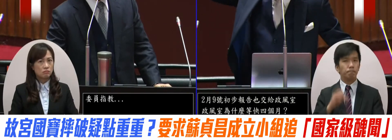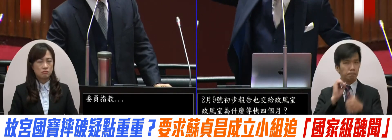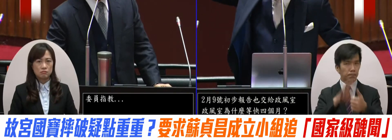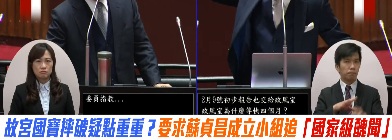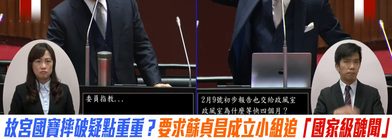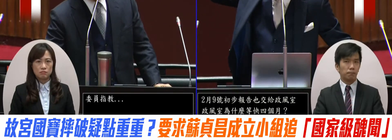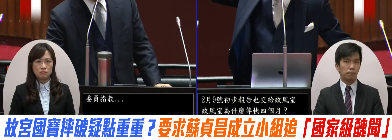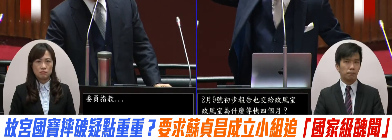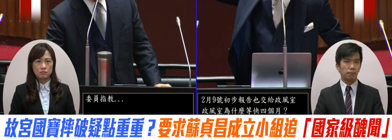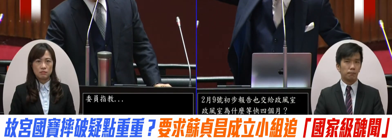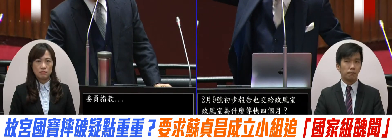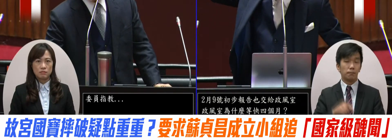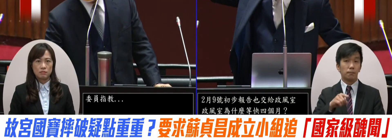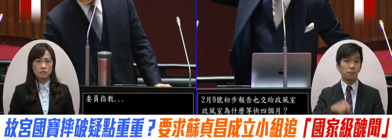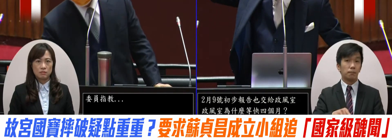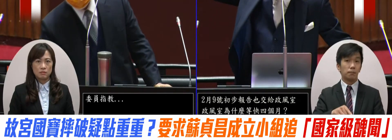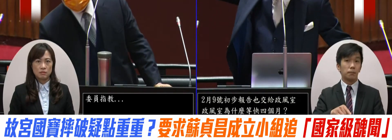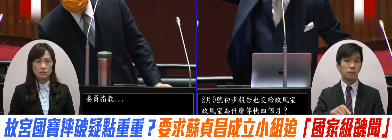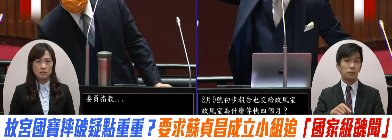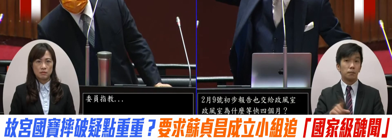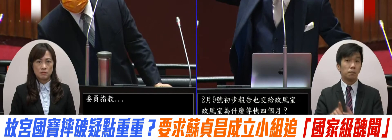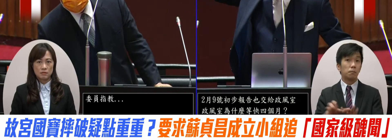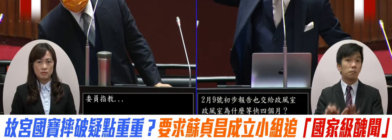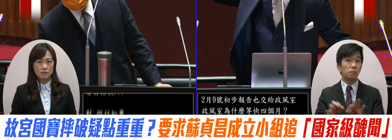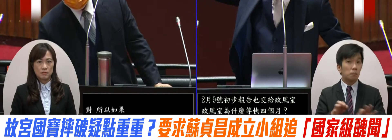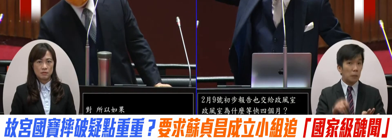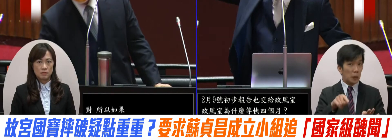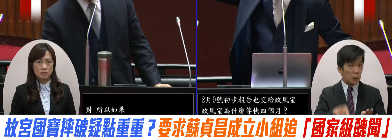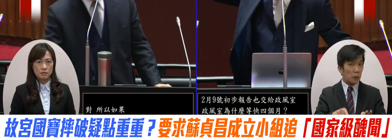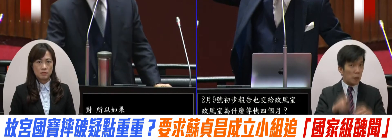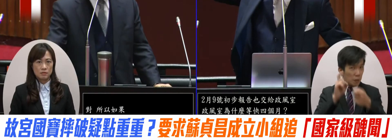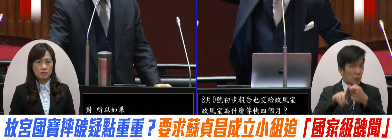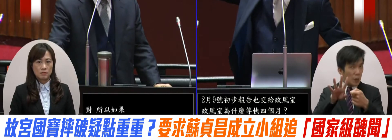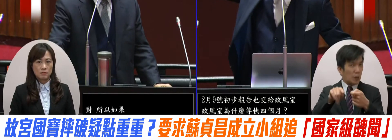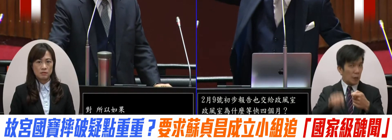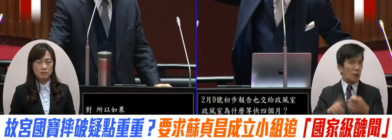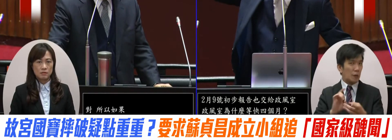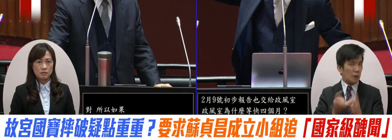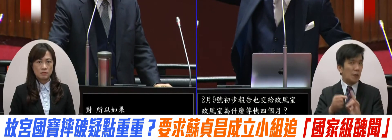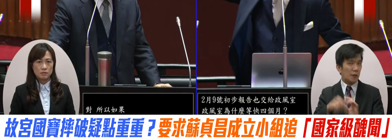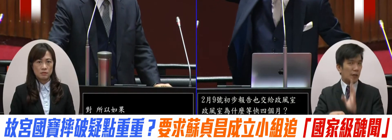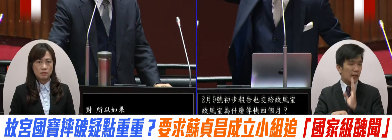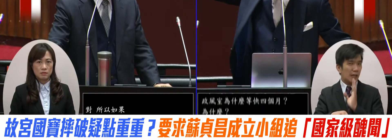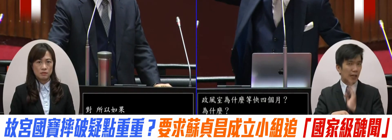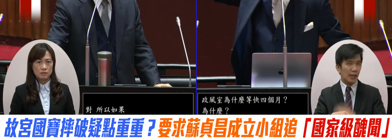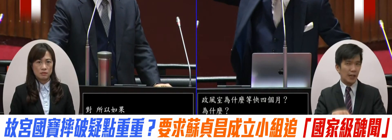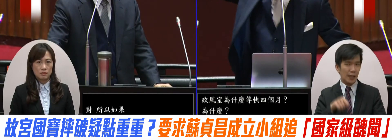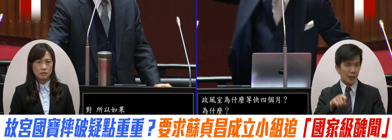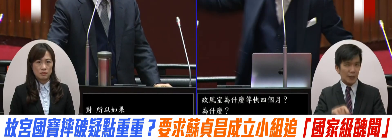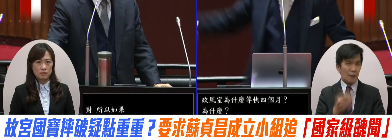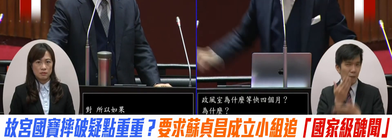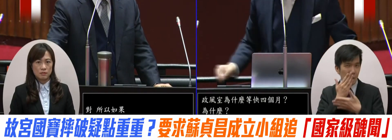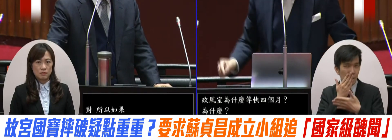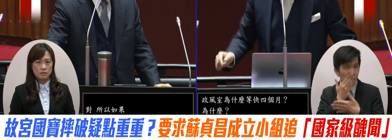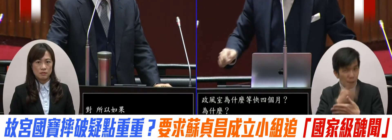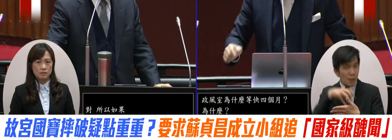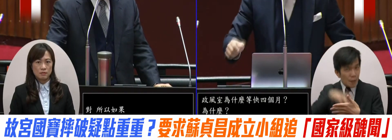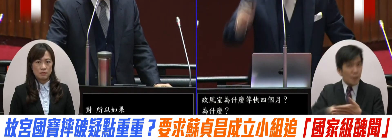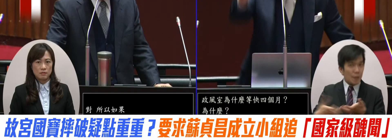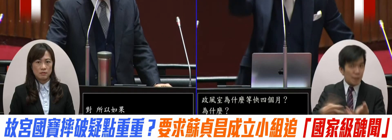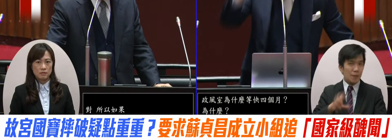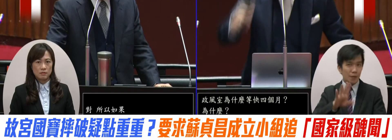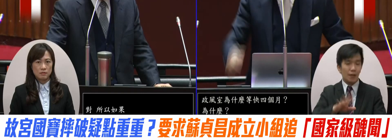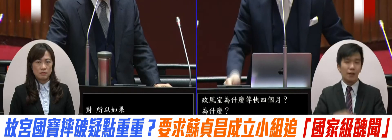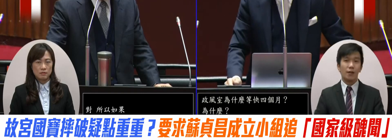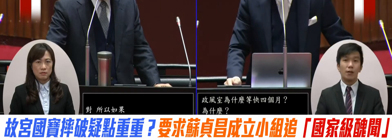个问题的背后就有动机了，这个问题的背后就有猫腻了，这个问题背后就有不为人知的秘密了。不